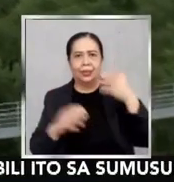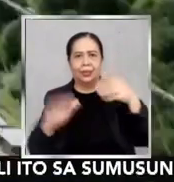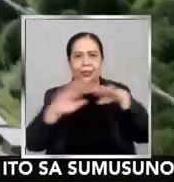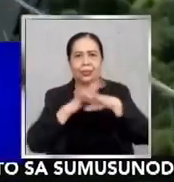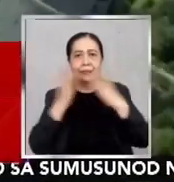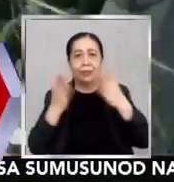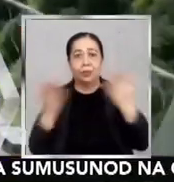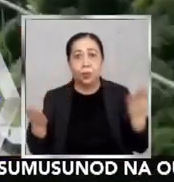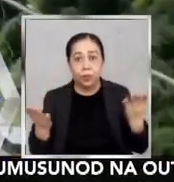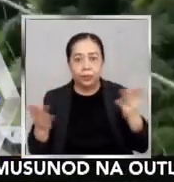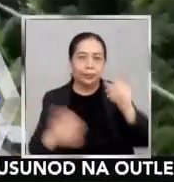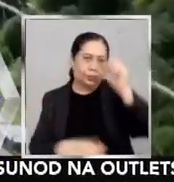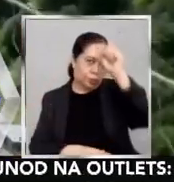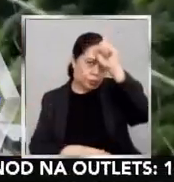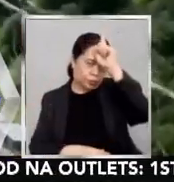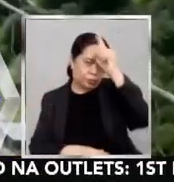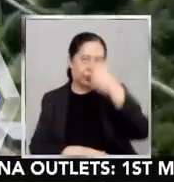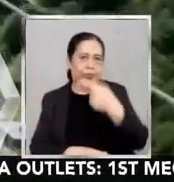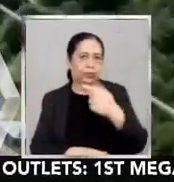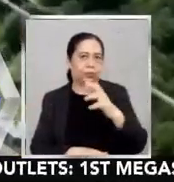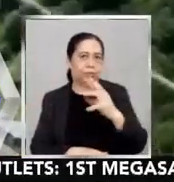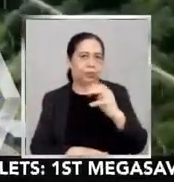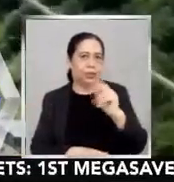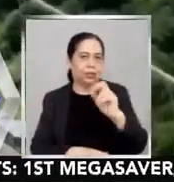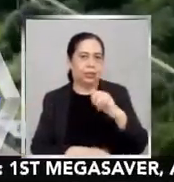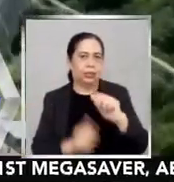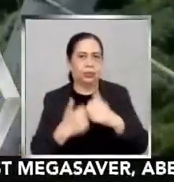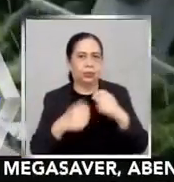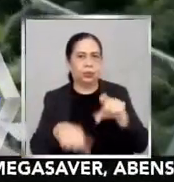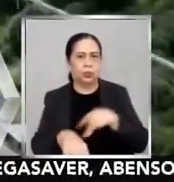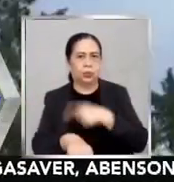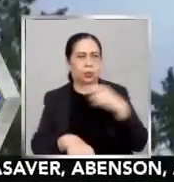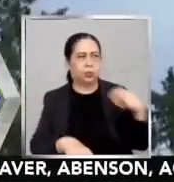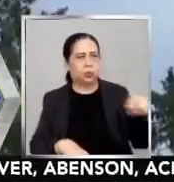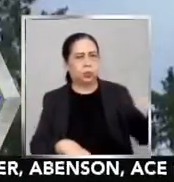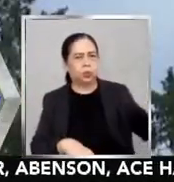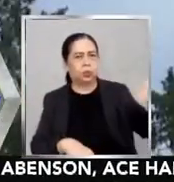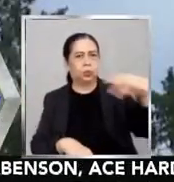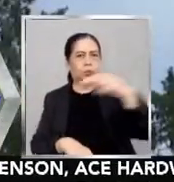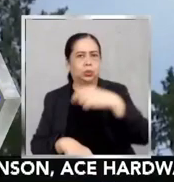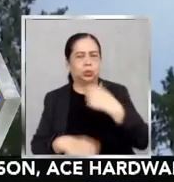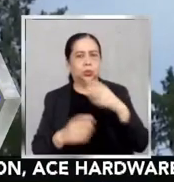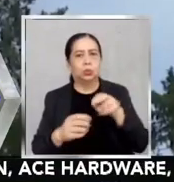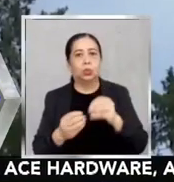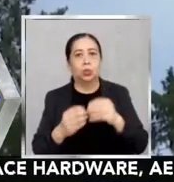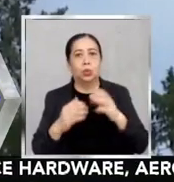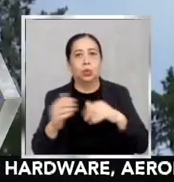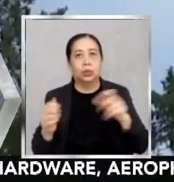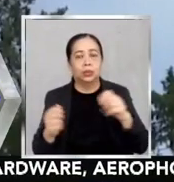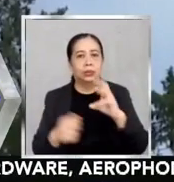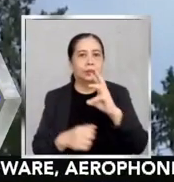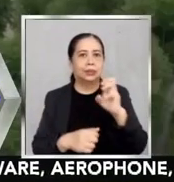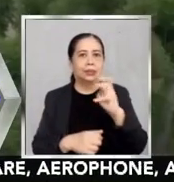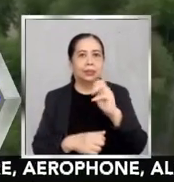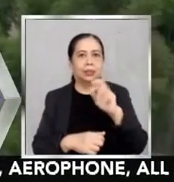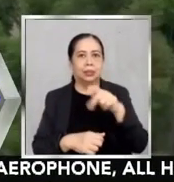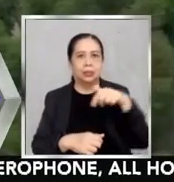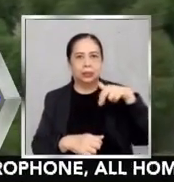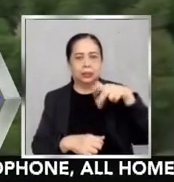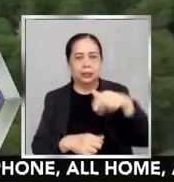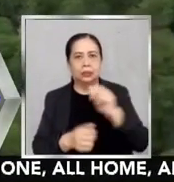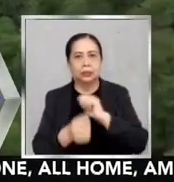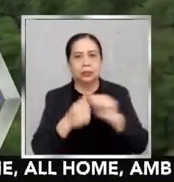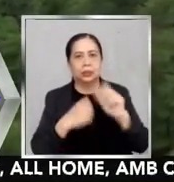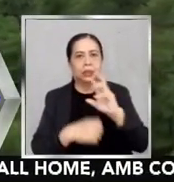Germany. Ito ang pinakamahabang pedestrian suspension bridge sa Germany sa habang mahigit 600 metro. Hanggang lagpas